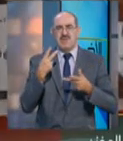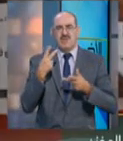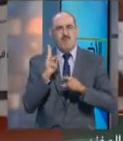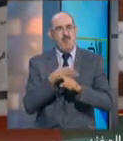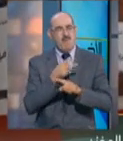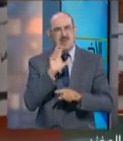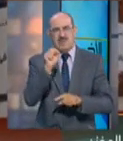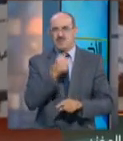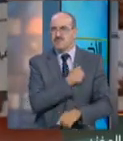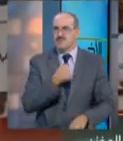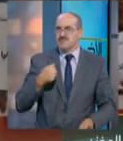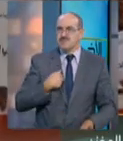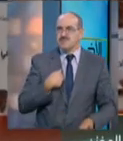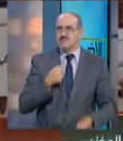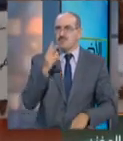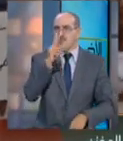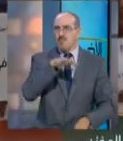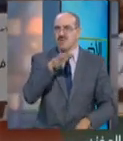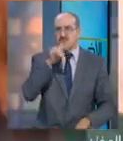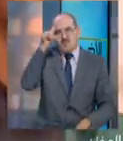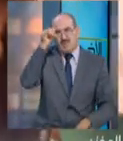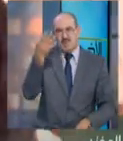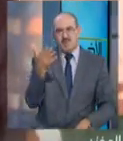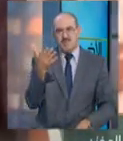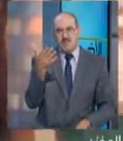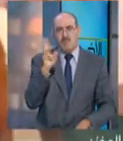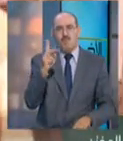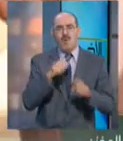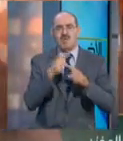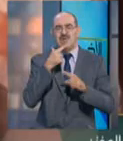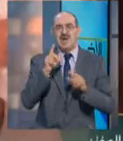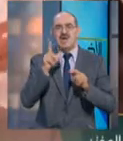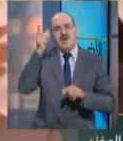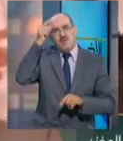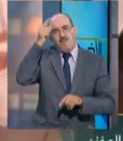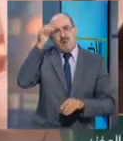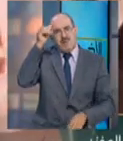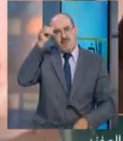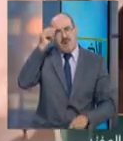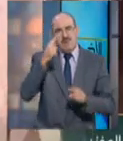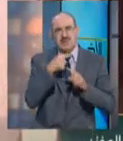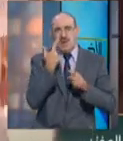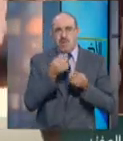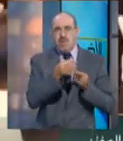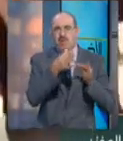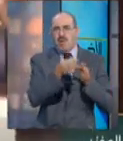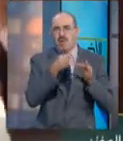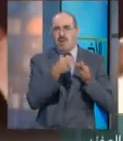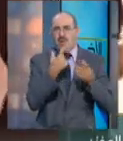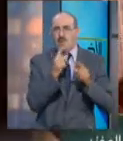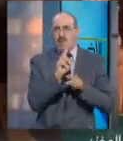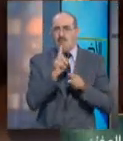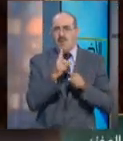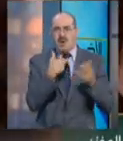لفئة واسعة من المواطنين المغاربة بسبب تمادي الدولة في سياساتها التفقيرية وعدم